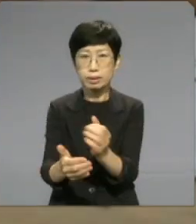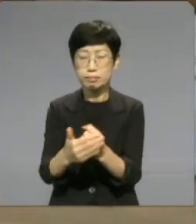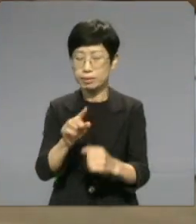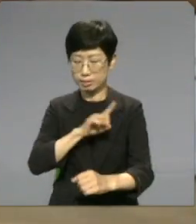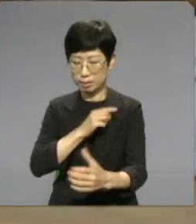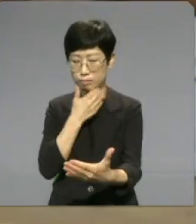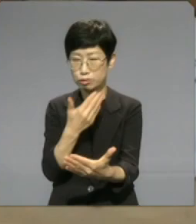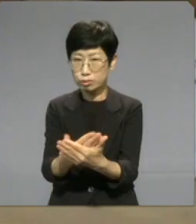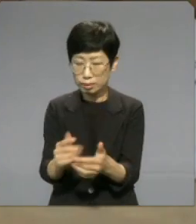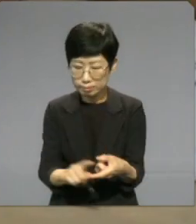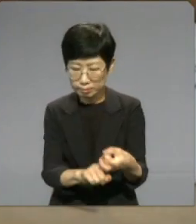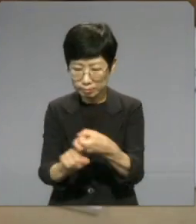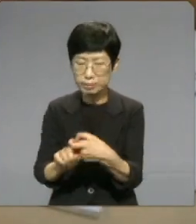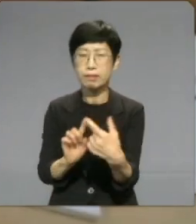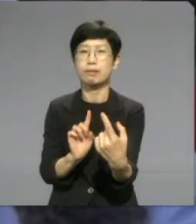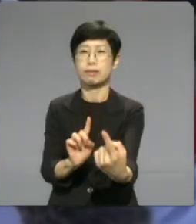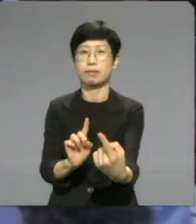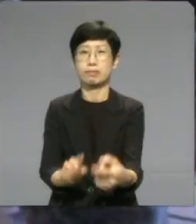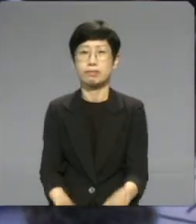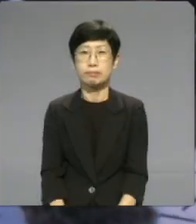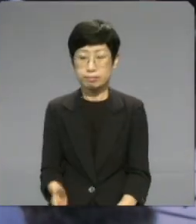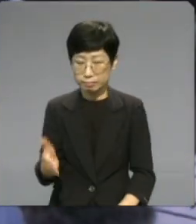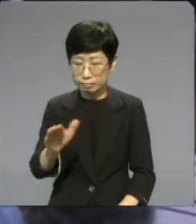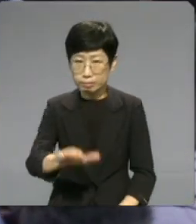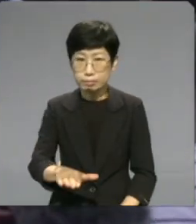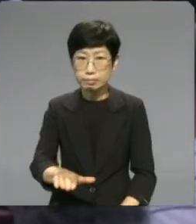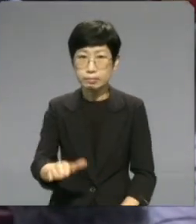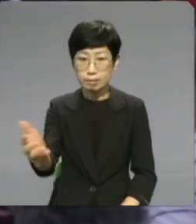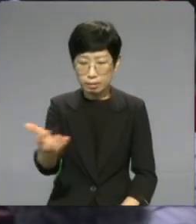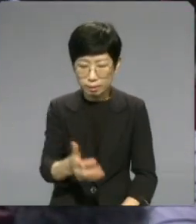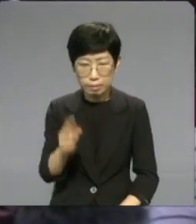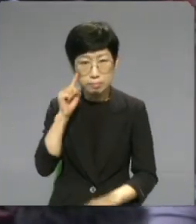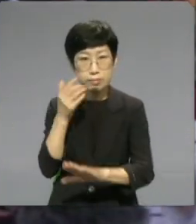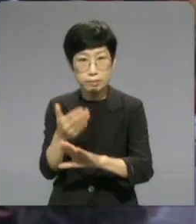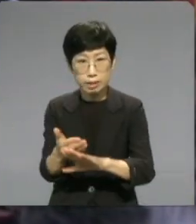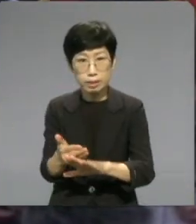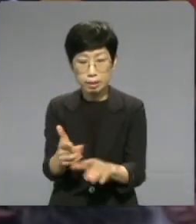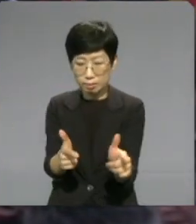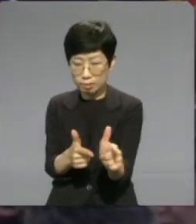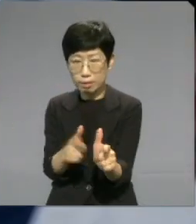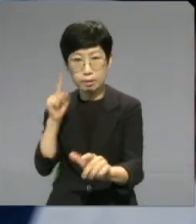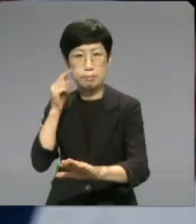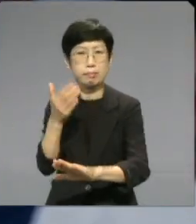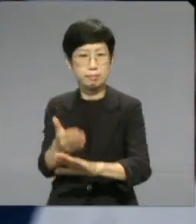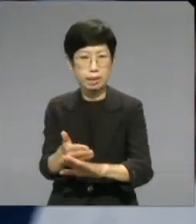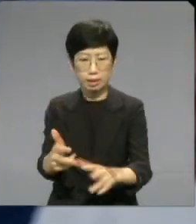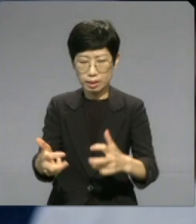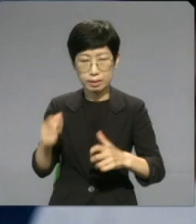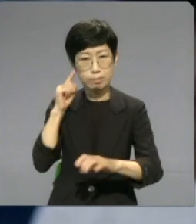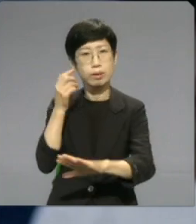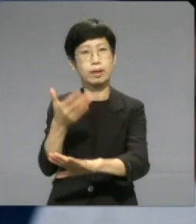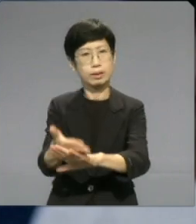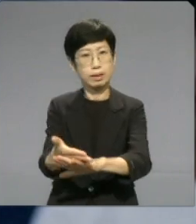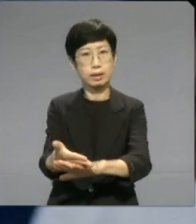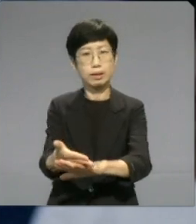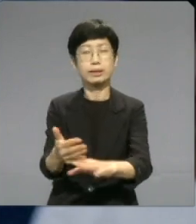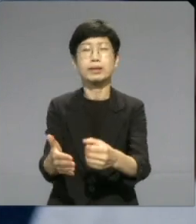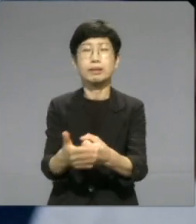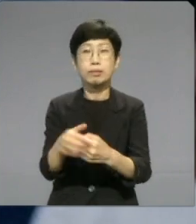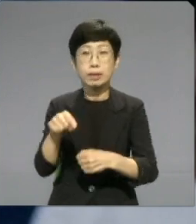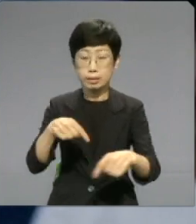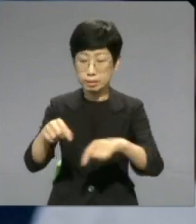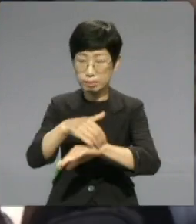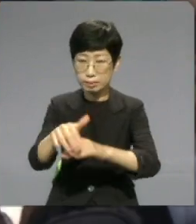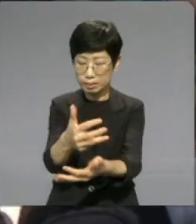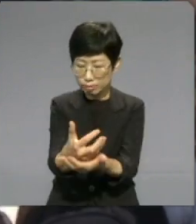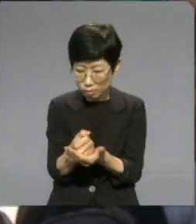중요한 연정 대상입니다. 하지만 반이민, 반동성애, 반낙태 등을 노골적으로 주장하는 극우 정당으로 이들의